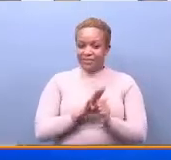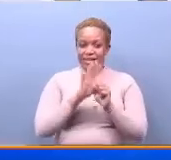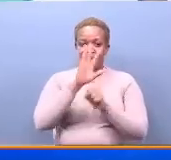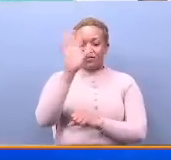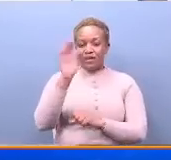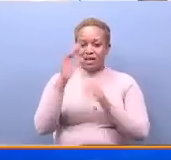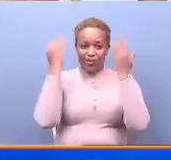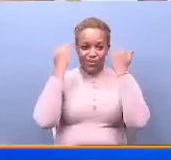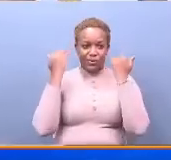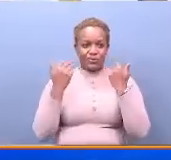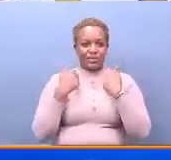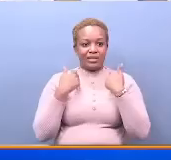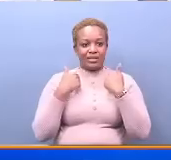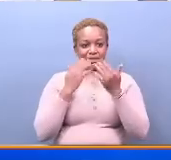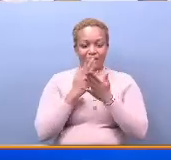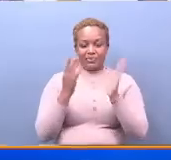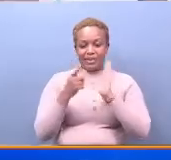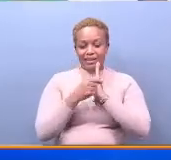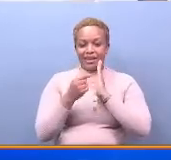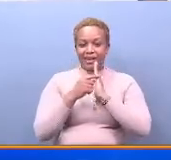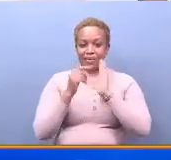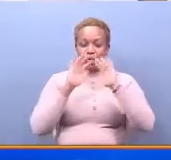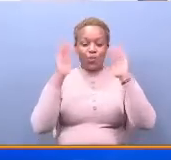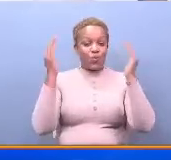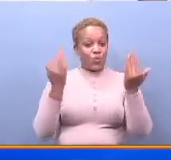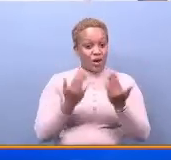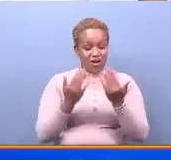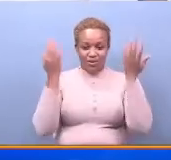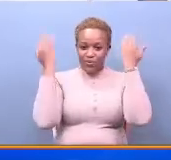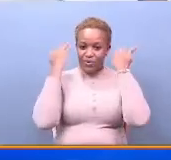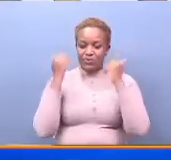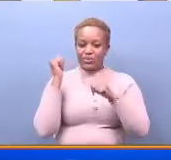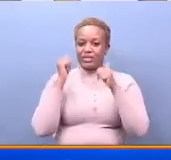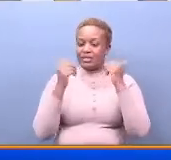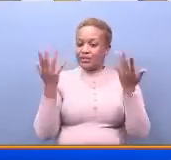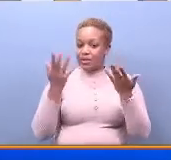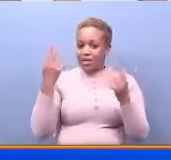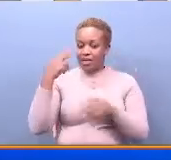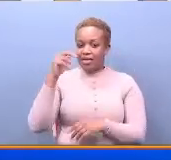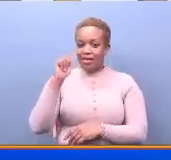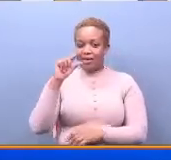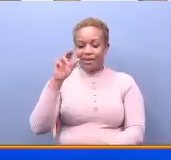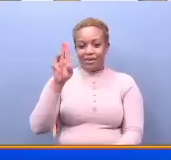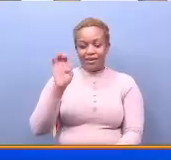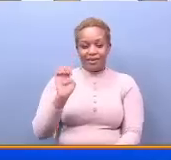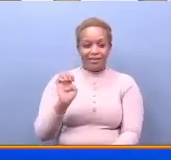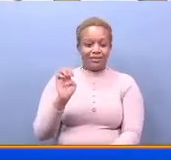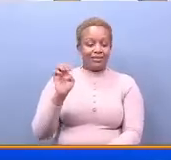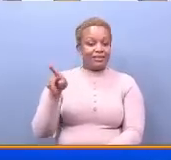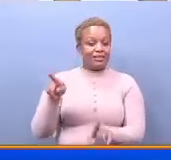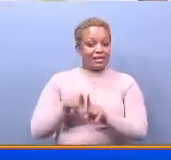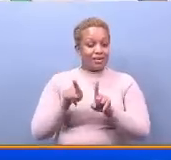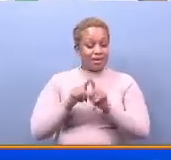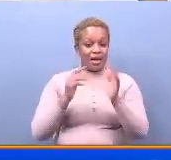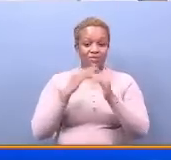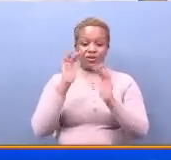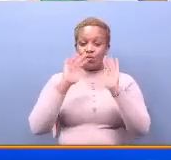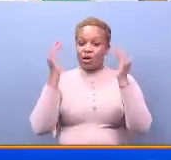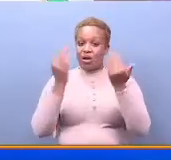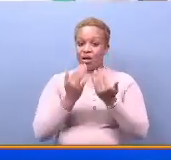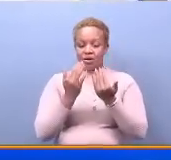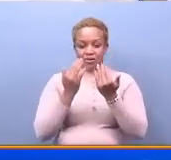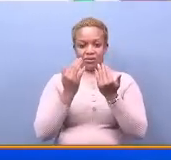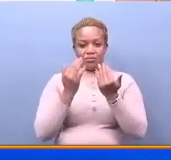inaitwa World Court. World Court iko Hague. Ina maana kwamba, na bado nikidhulumiwa World Court, naenda kwa sasa kwa plenary ya